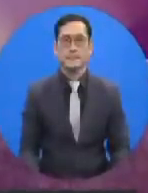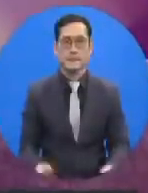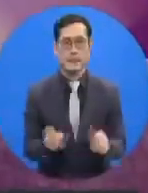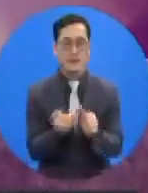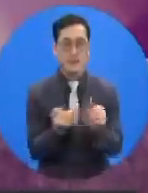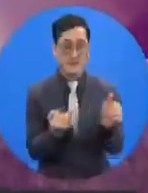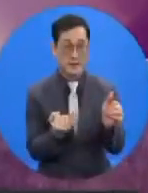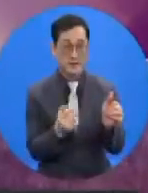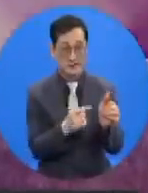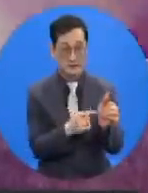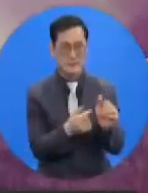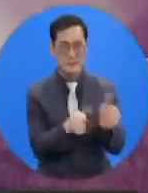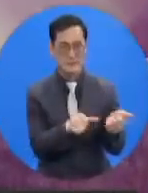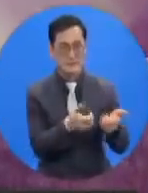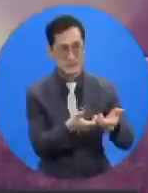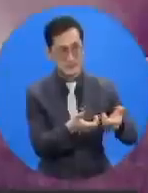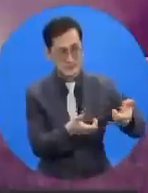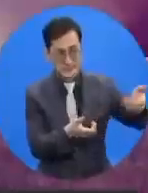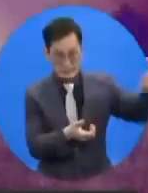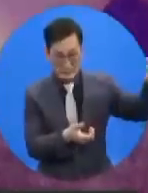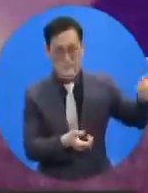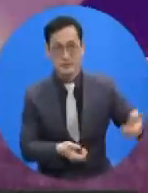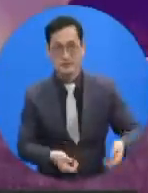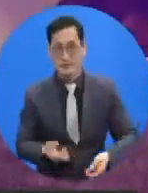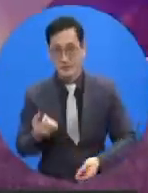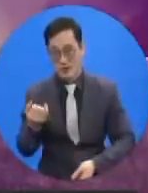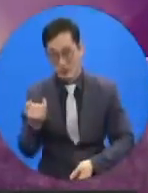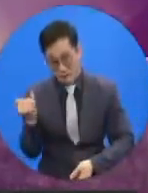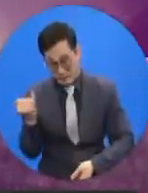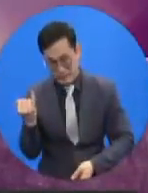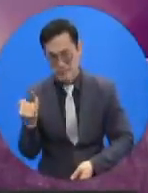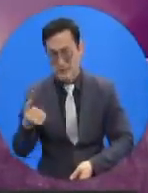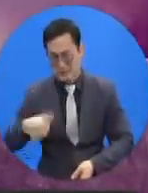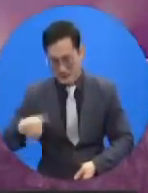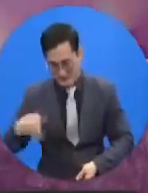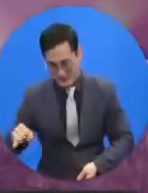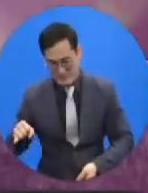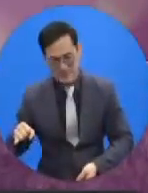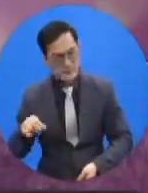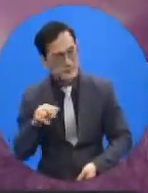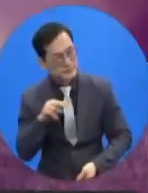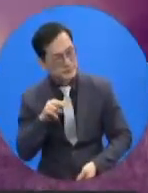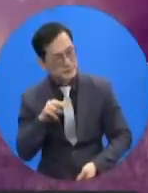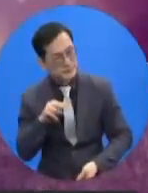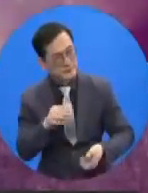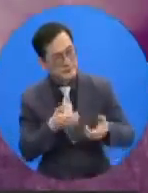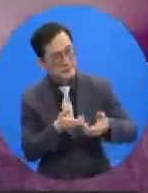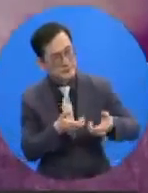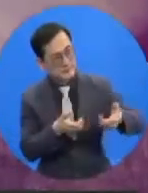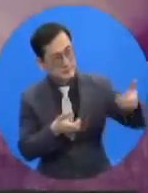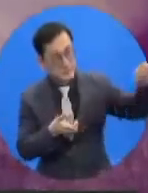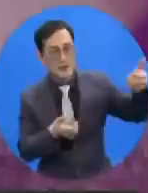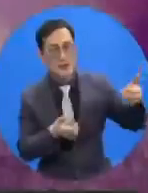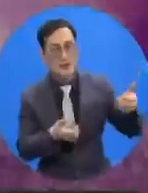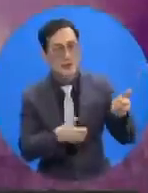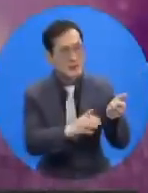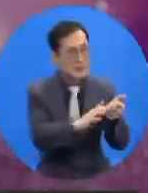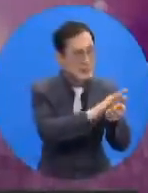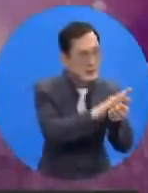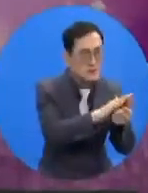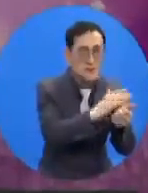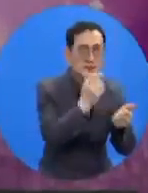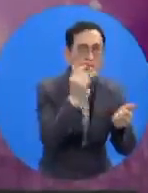입장, 아버지를 떠나보낸 아들, 딸의 입장, 그리고 아버지가 마지막 하늘나라 가는 길도 배웅하지 못한 이